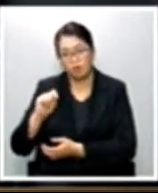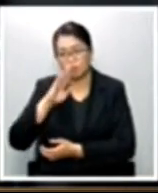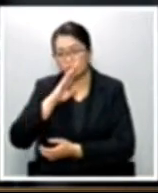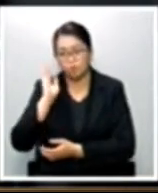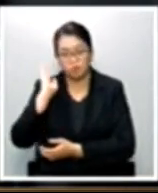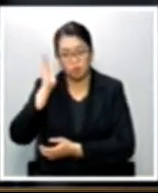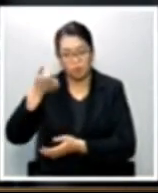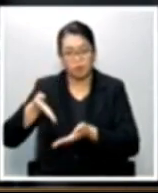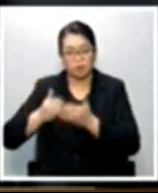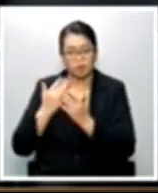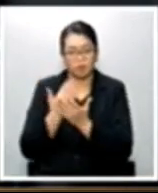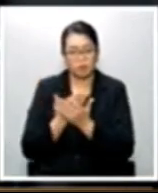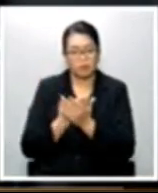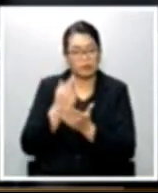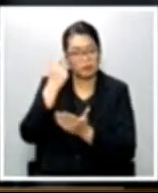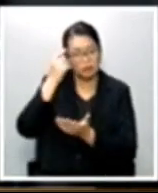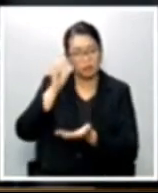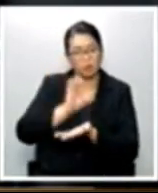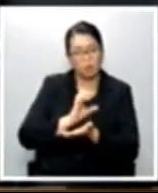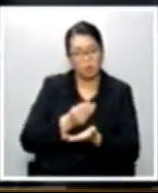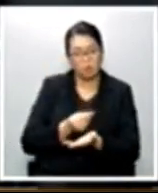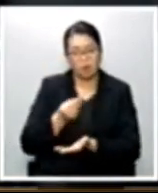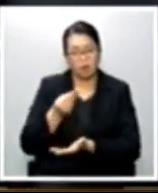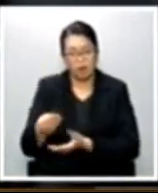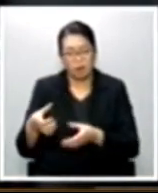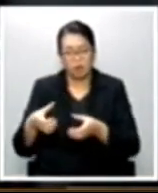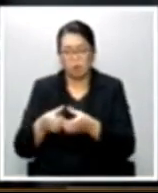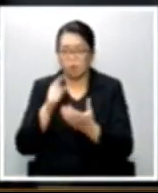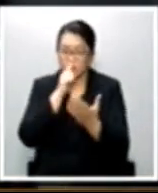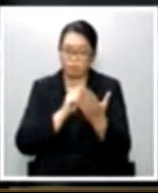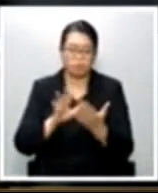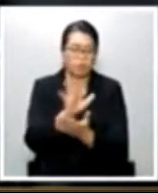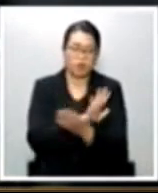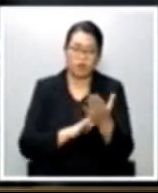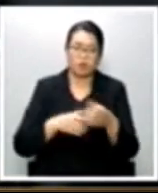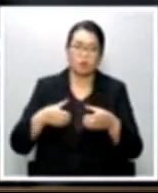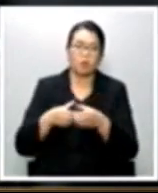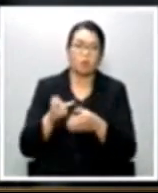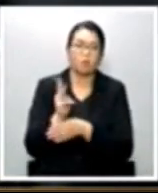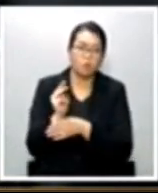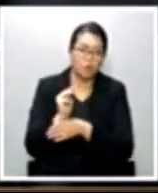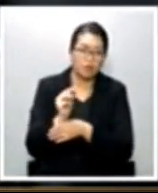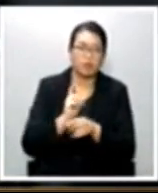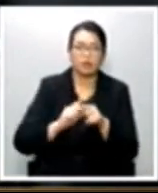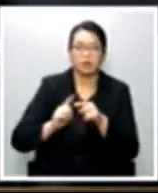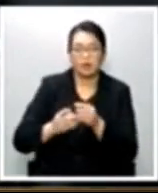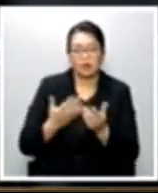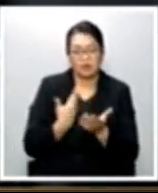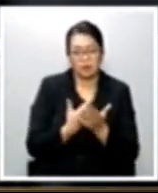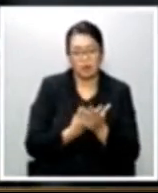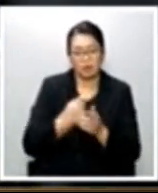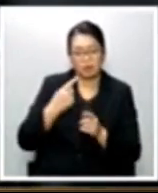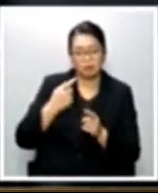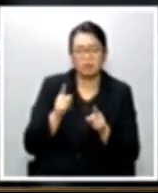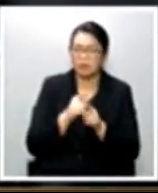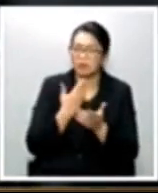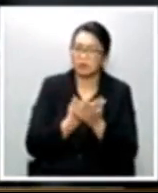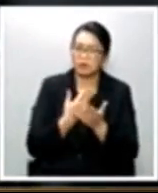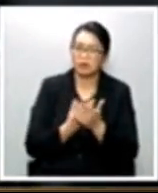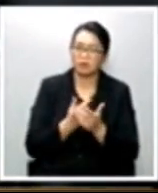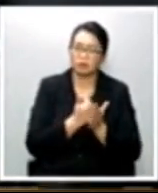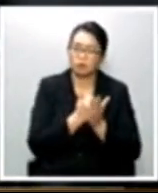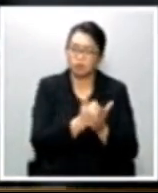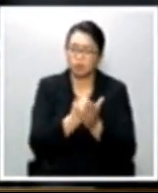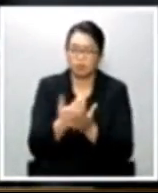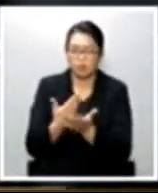ราอาจจะตั้งค่าตอบแทนให้กับพี่น้องชาวอปปรทั้งประเทศนะครับโดยผ่านกรมส่งเสริมปกครองส่วนท้องถิ่นผ่านองค์กรปกครองส่ว